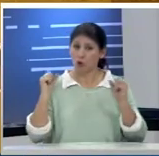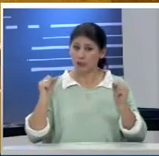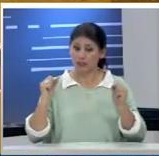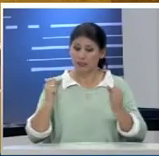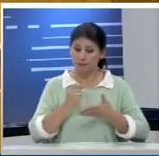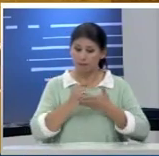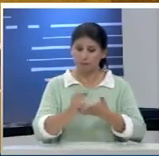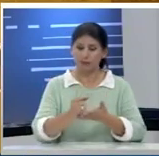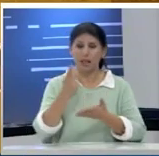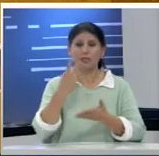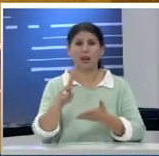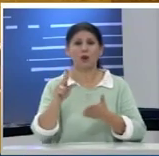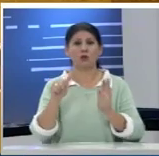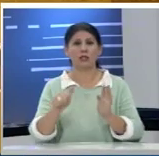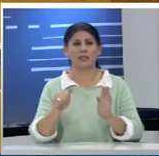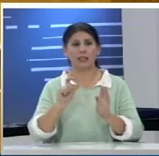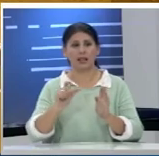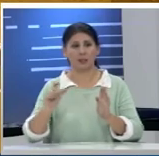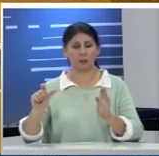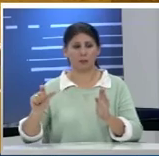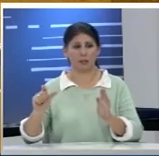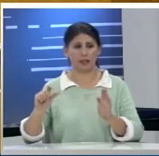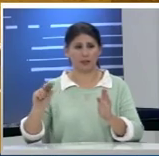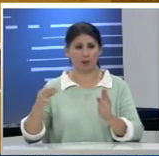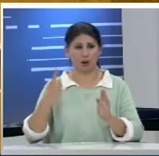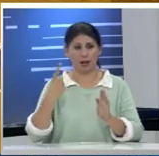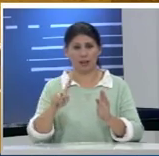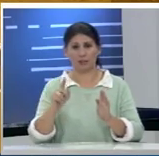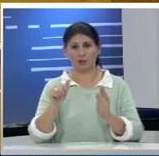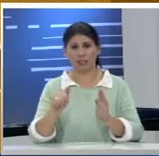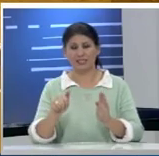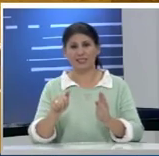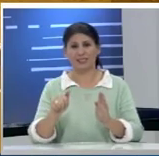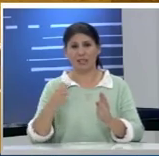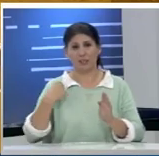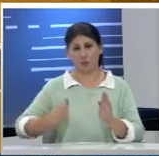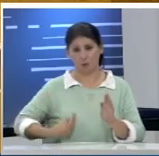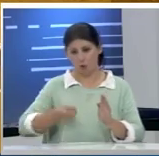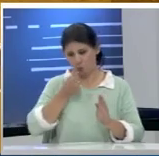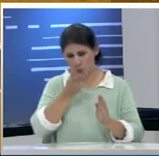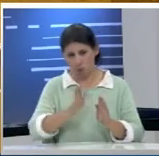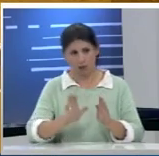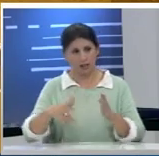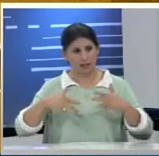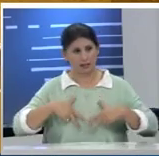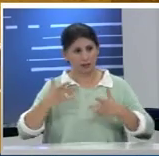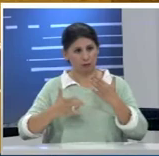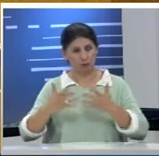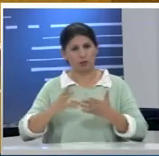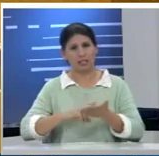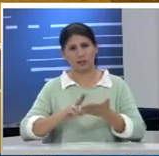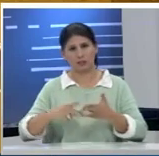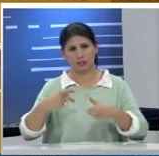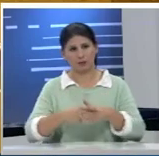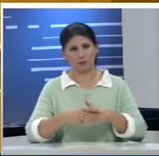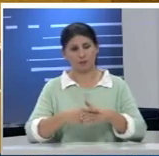δόθηκαν 260 εκατομμύρια ευρώ. 160 δημόσια δαπάνη. Κρατικός προϋπολογισμός και ασφαλιστικά